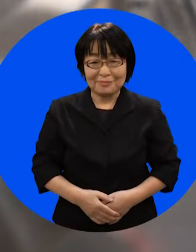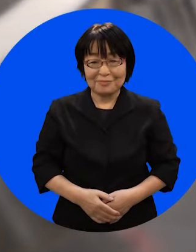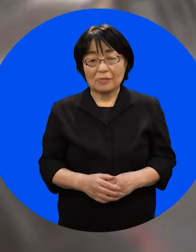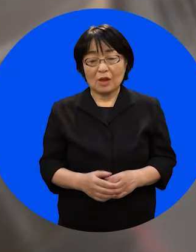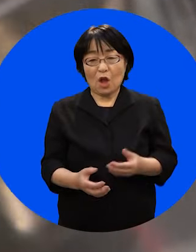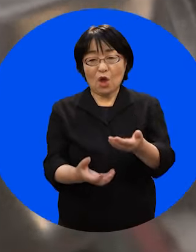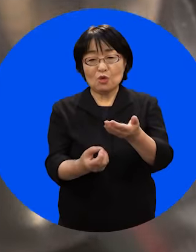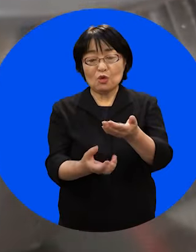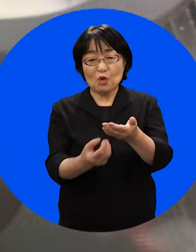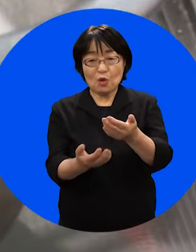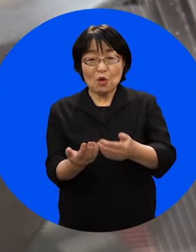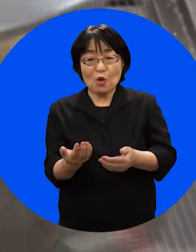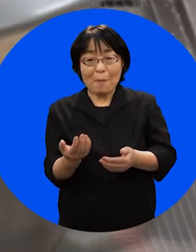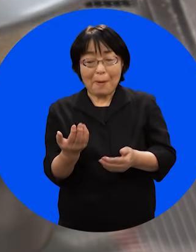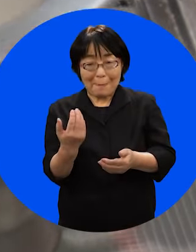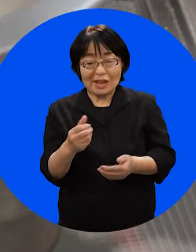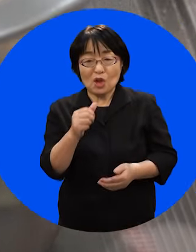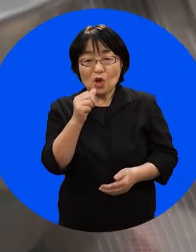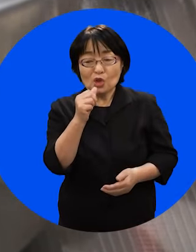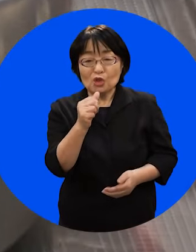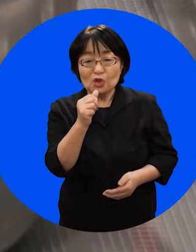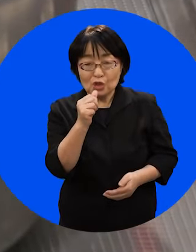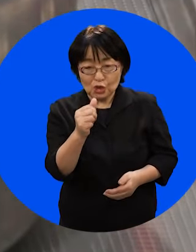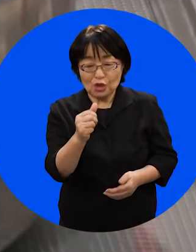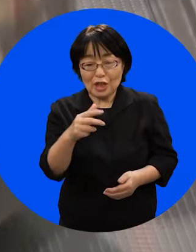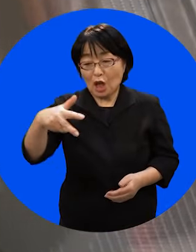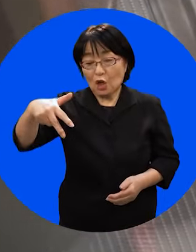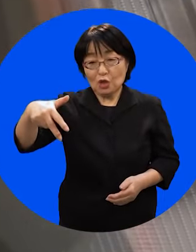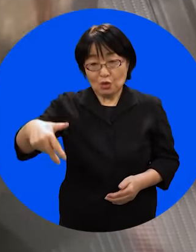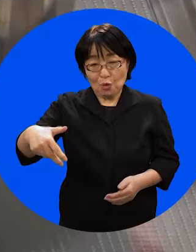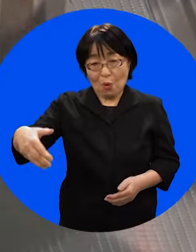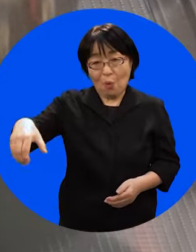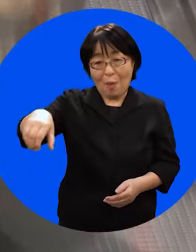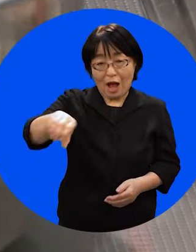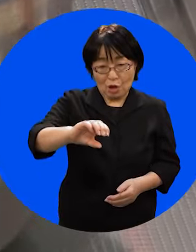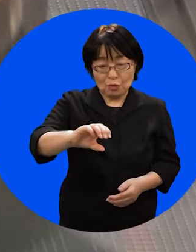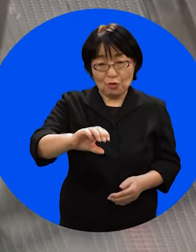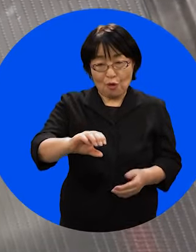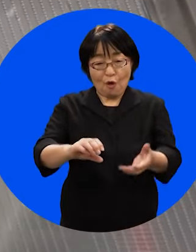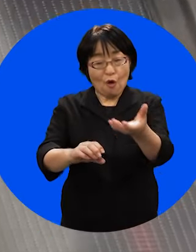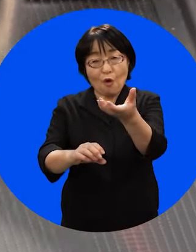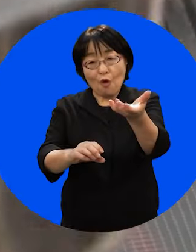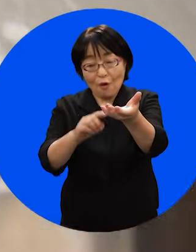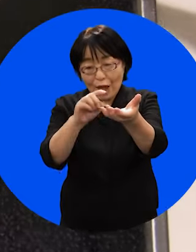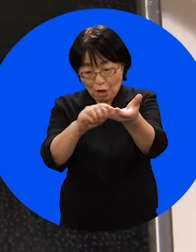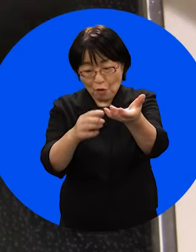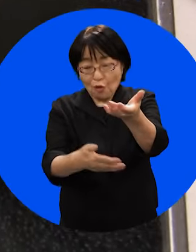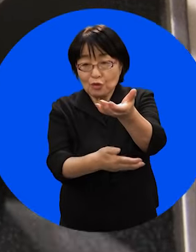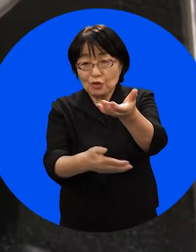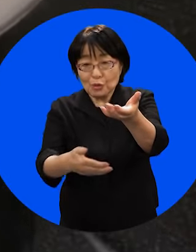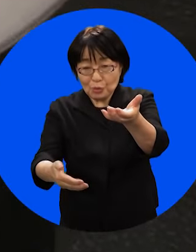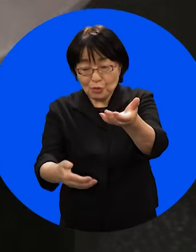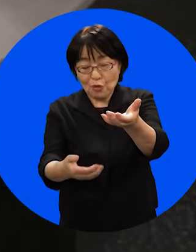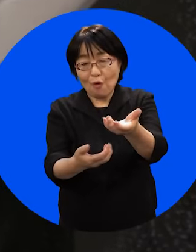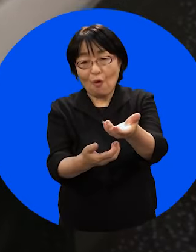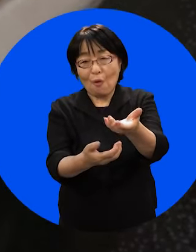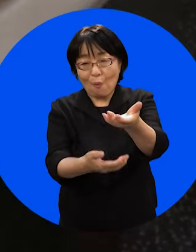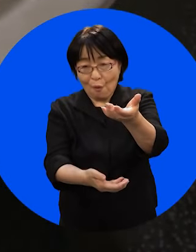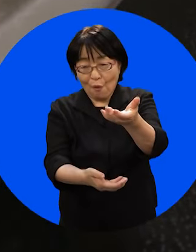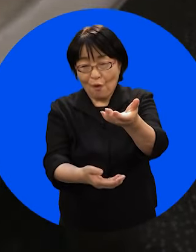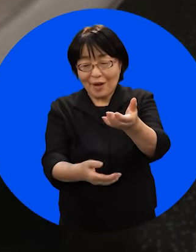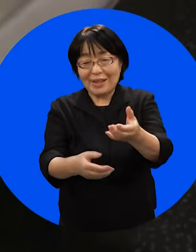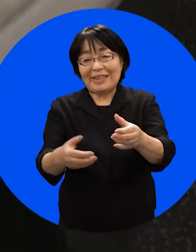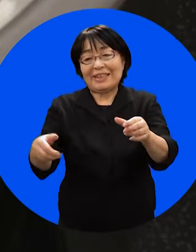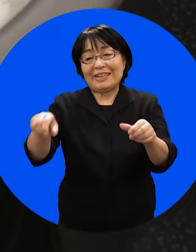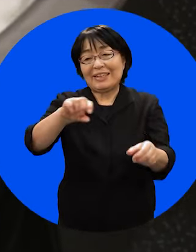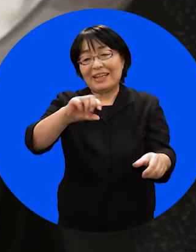騰直前まで加熱した牛乳にお酢を加えると、固形分と水分が分離しました。理科の実験のようです